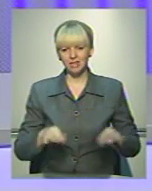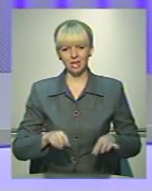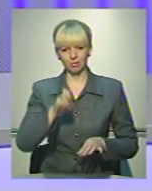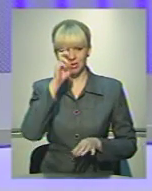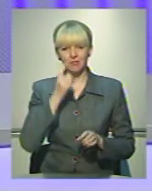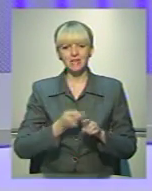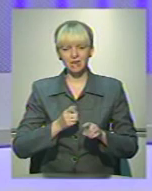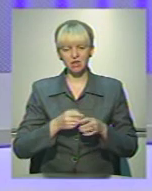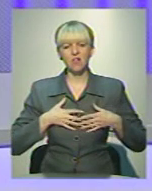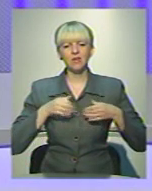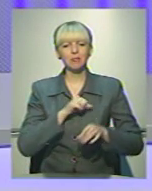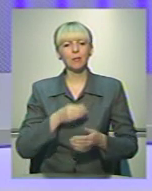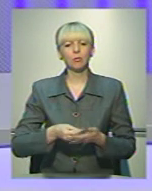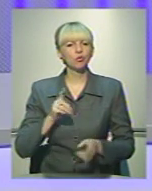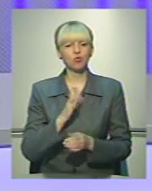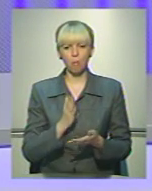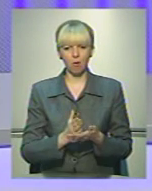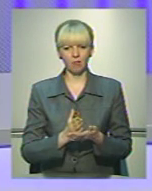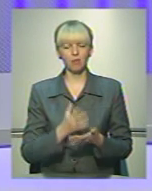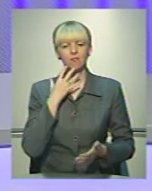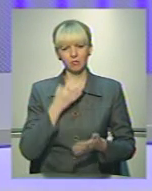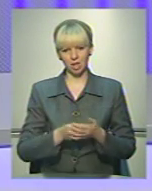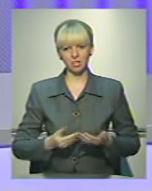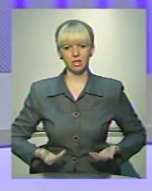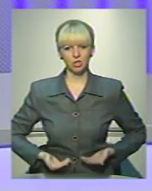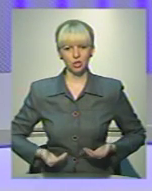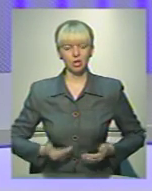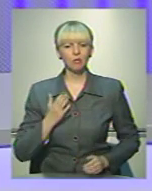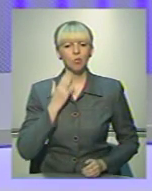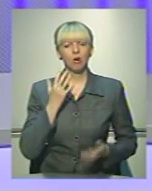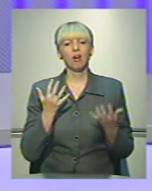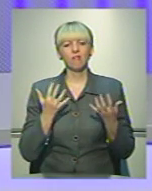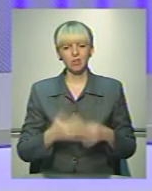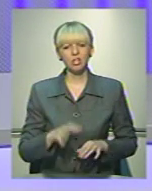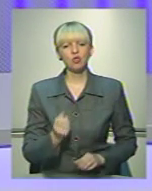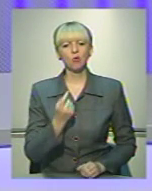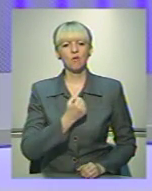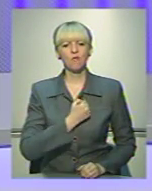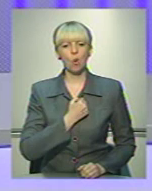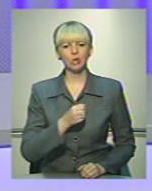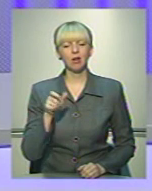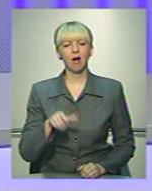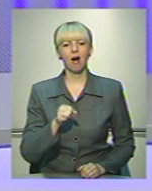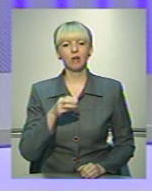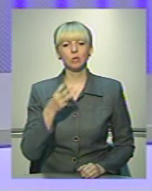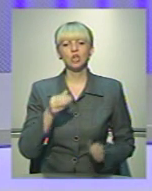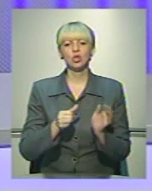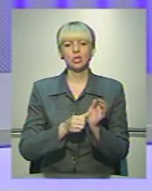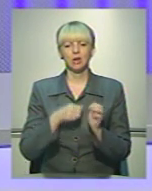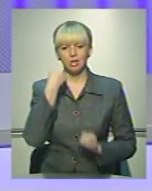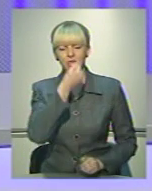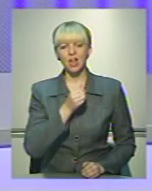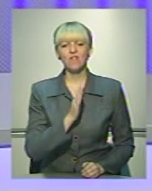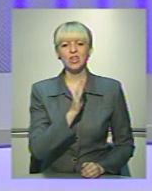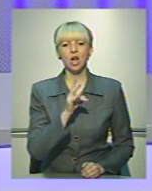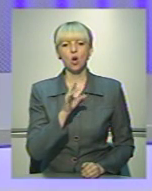За це і віддав найдорожче, що мав – власне життя. Буковина втратила ще одного воїна АТО – 36-річного Віталія